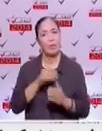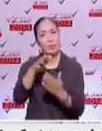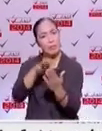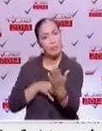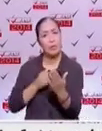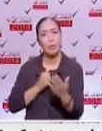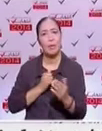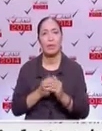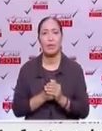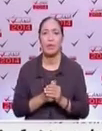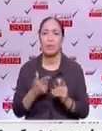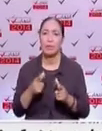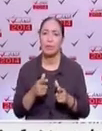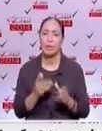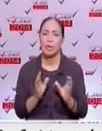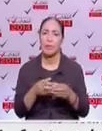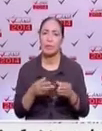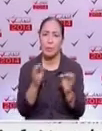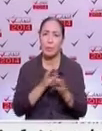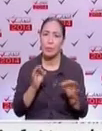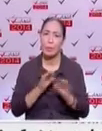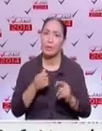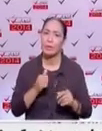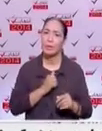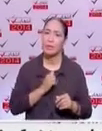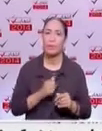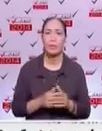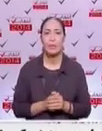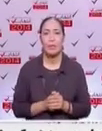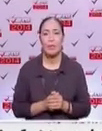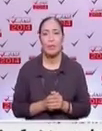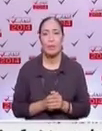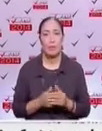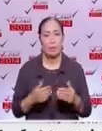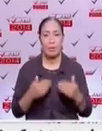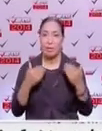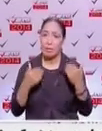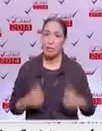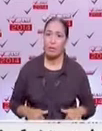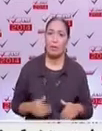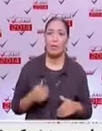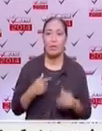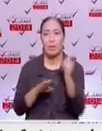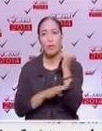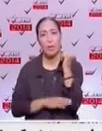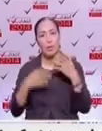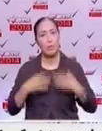الحزبية قررنا كمجموعة اللي تضم حبيب بن سعيد الشعيري المتحدث، المهدي هرس، توفيق